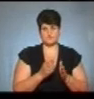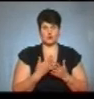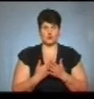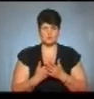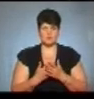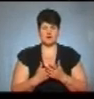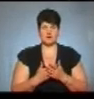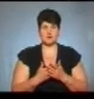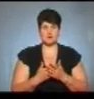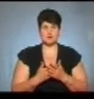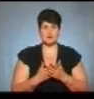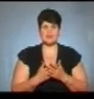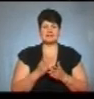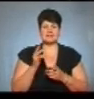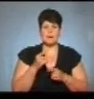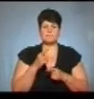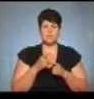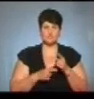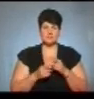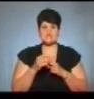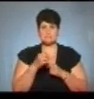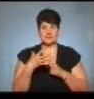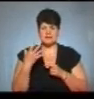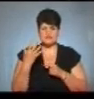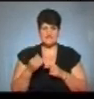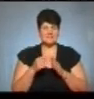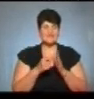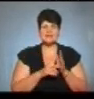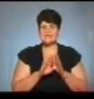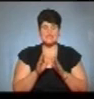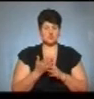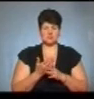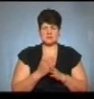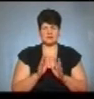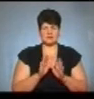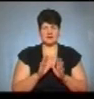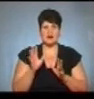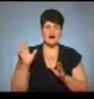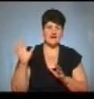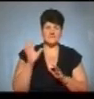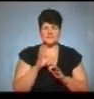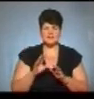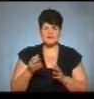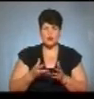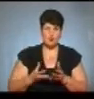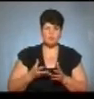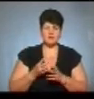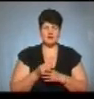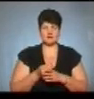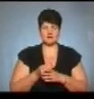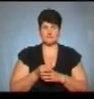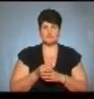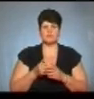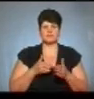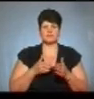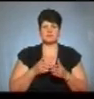але на половину за 15 днів ділиться не субсидія, а вся оплата в межах норм